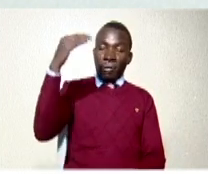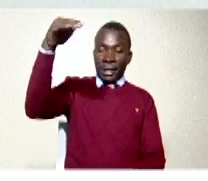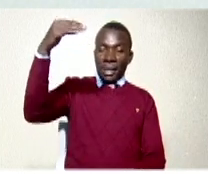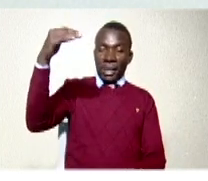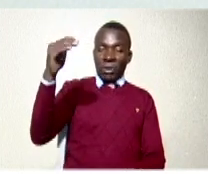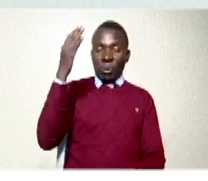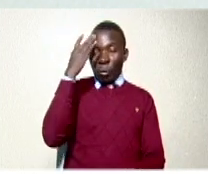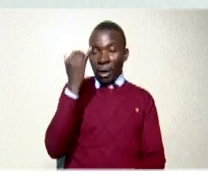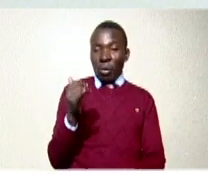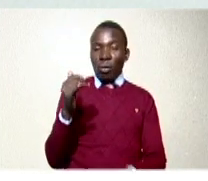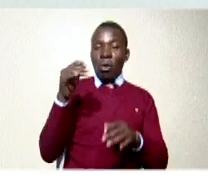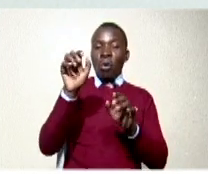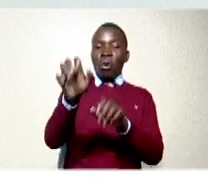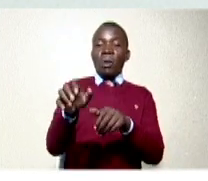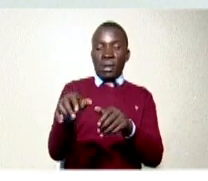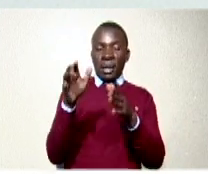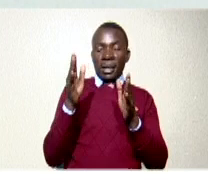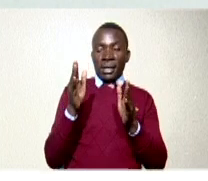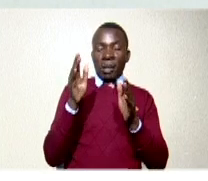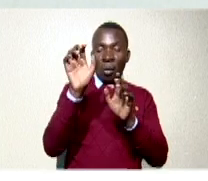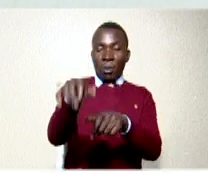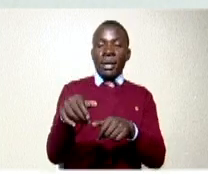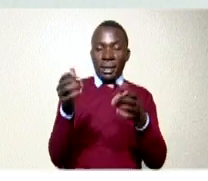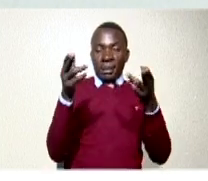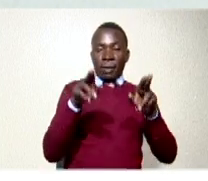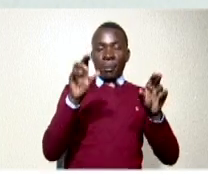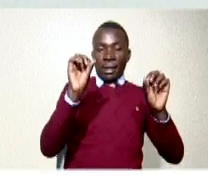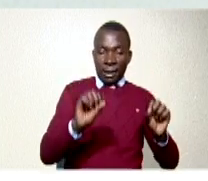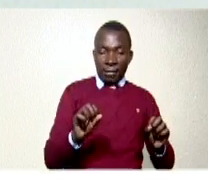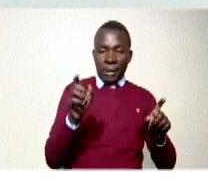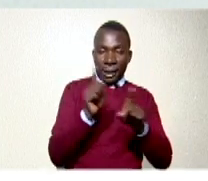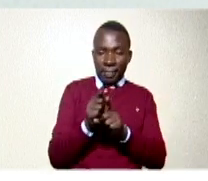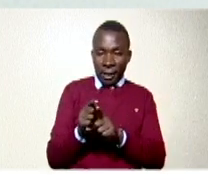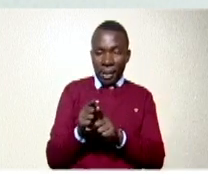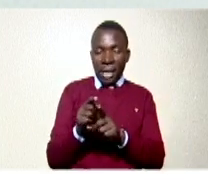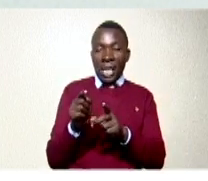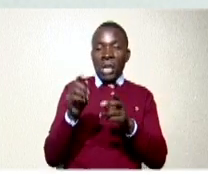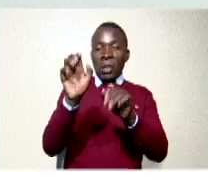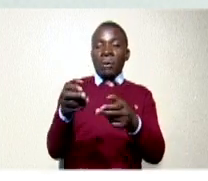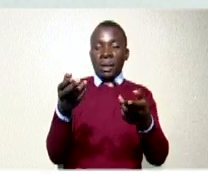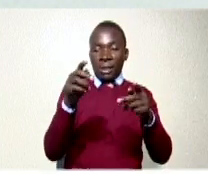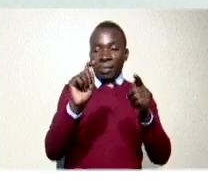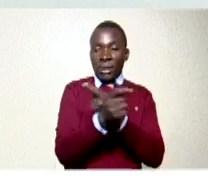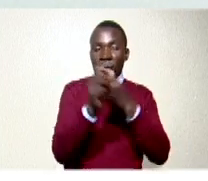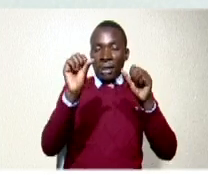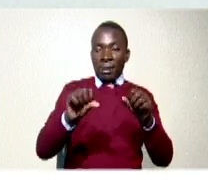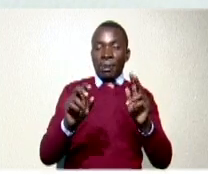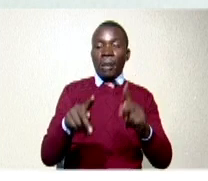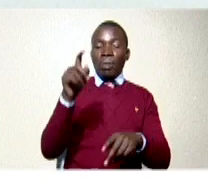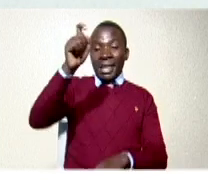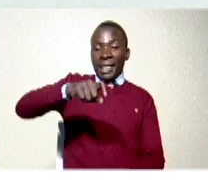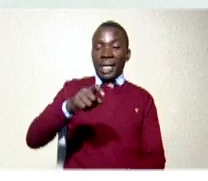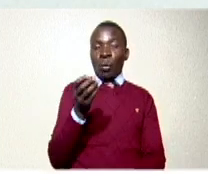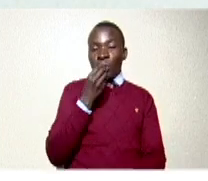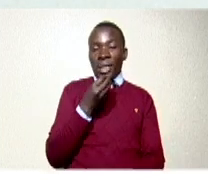ubuhinzi bwagenze nabi kandi ko ubuhinzi bugenda nabi niko abakenera kurya bo bariyongera